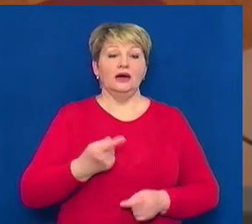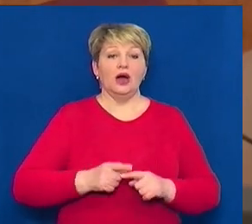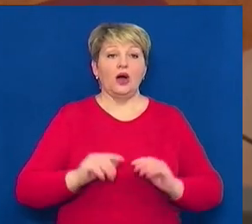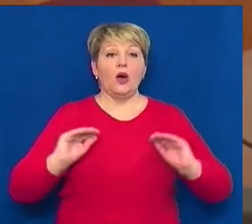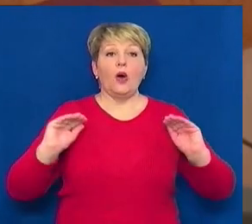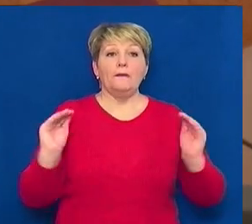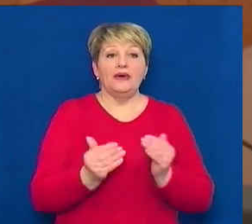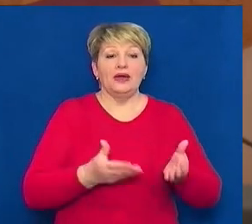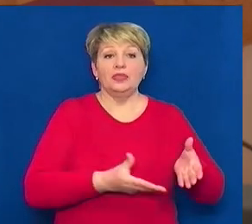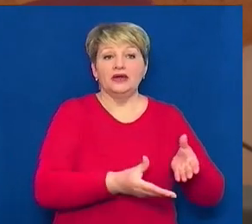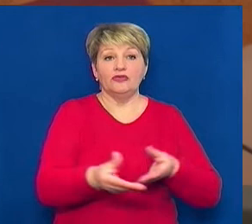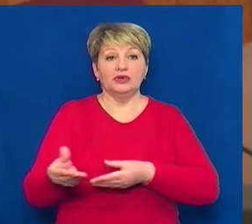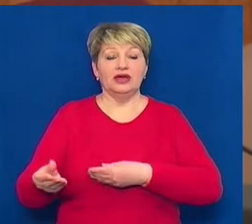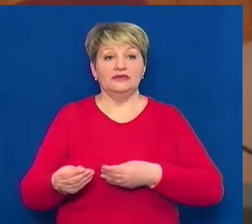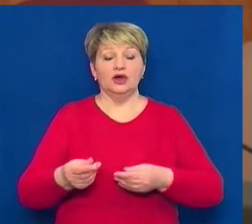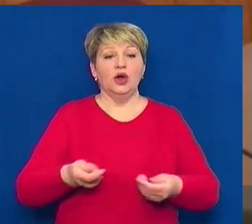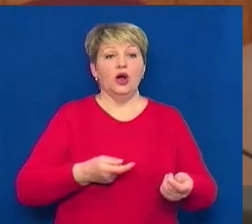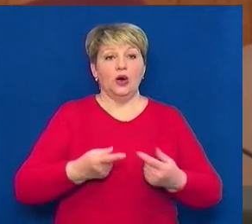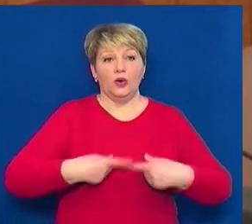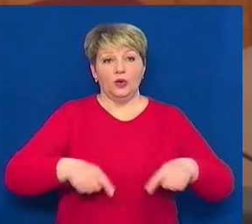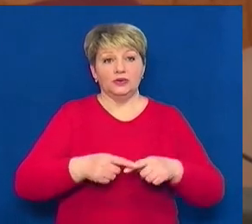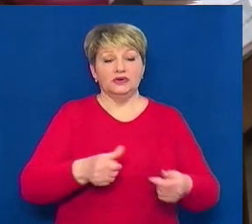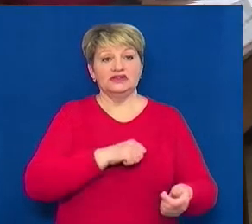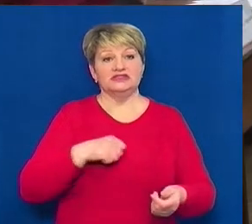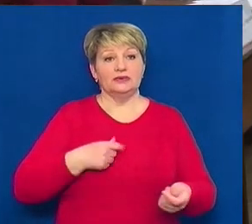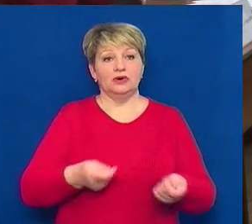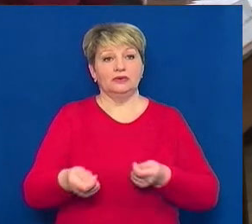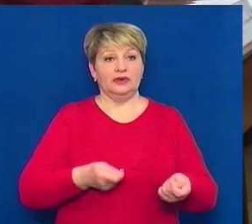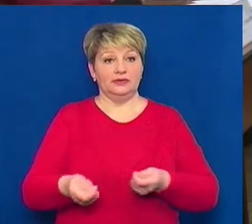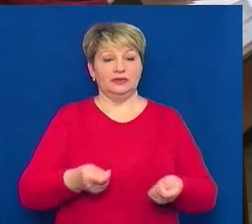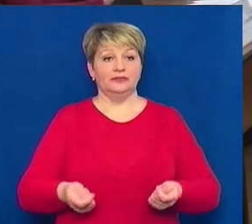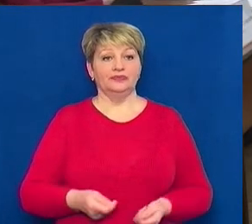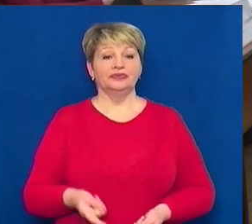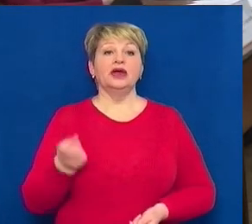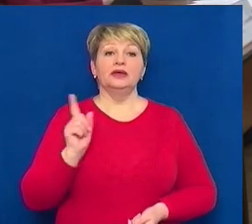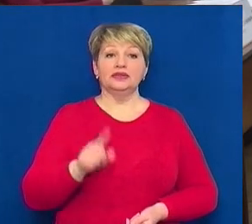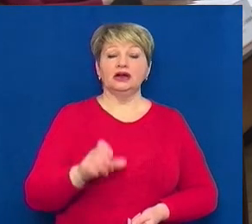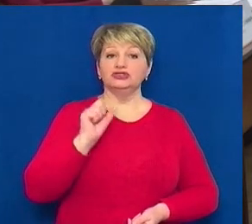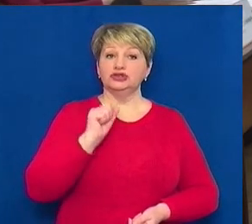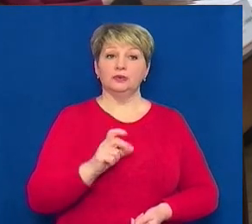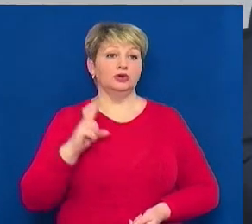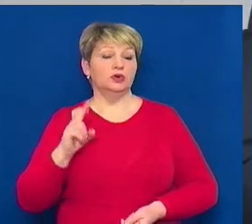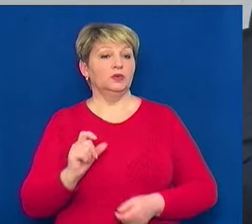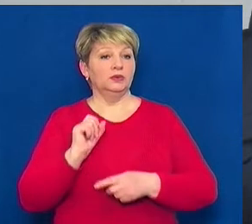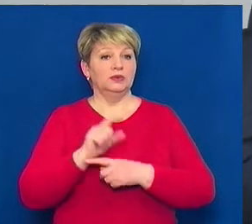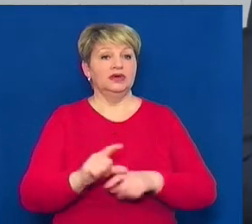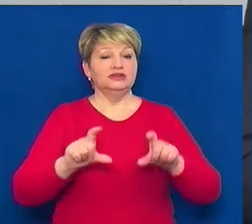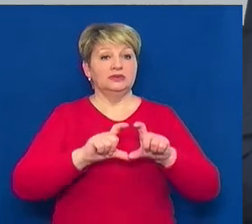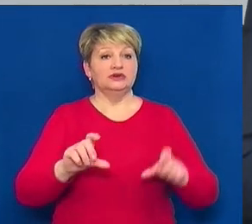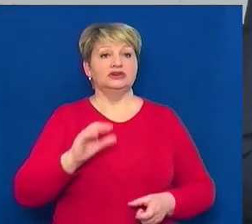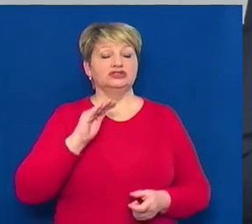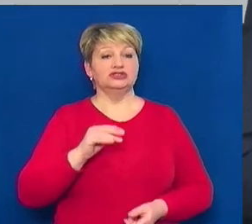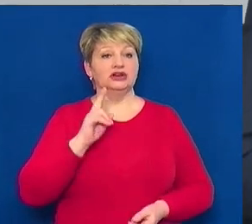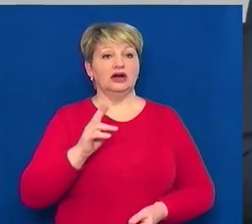обмежує вплив органів місцевого самоврядування, в тому числі на здійснення перевірок. Також Анатолій Бондаренко доручив департаменту